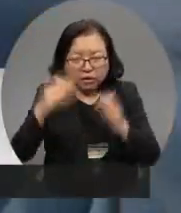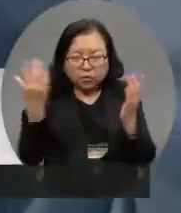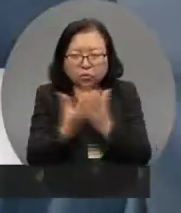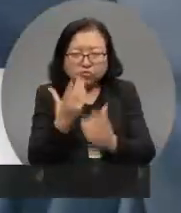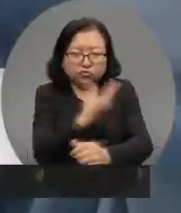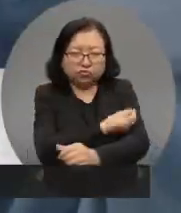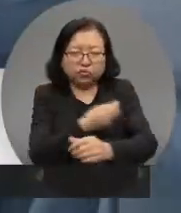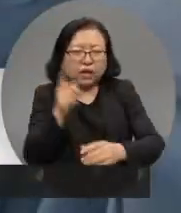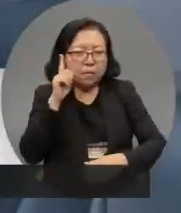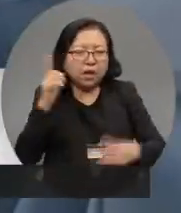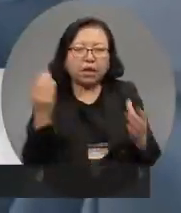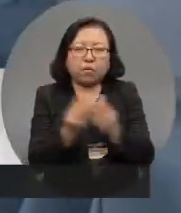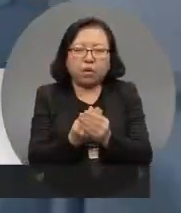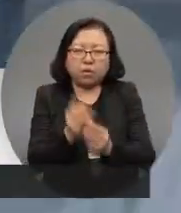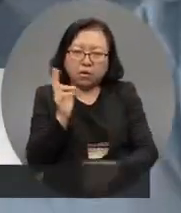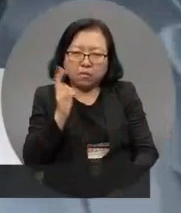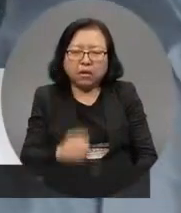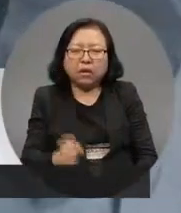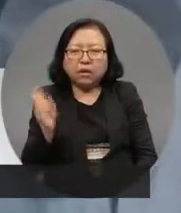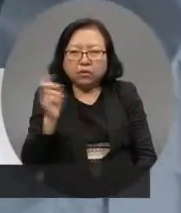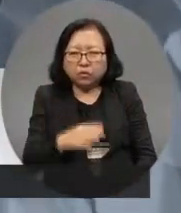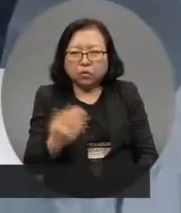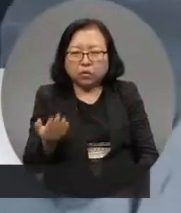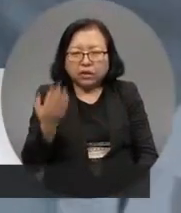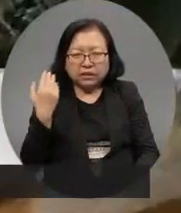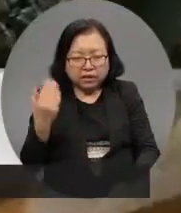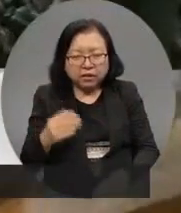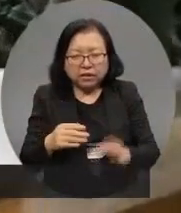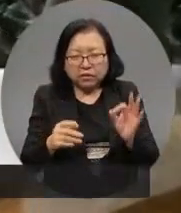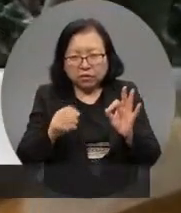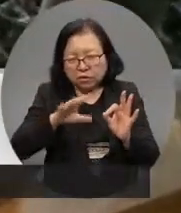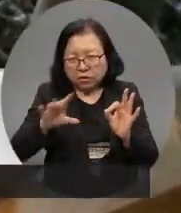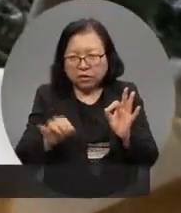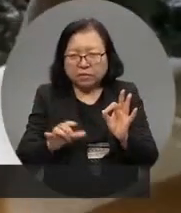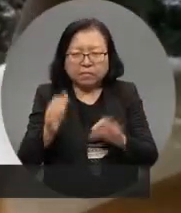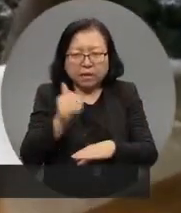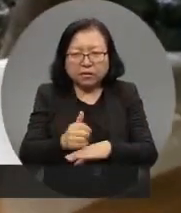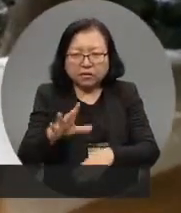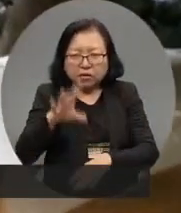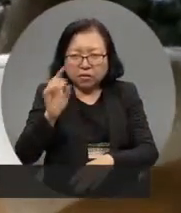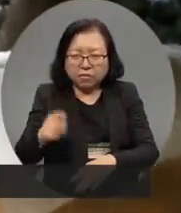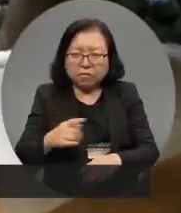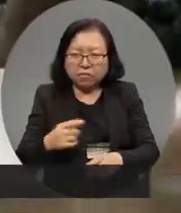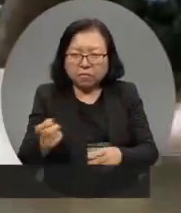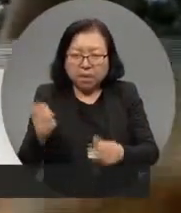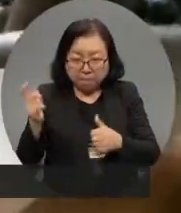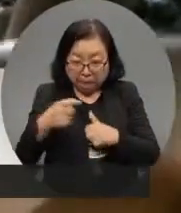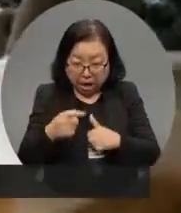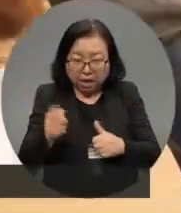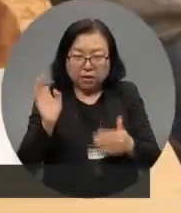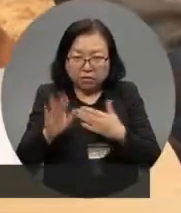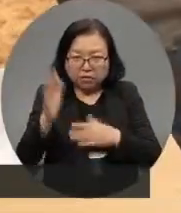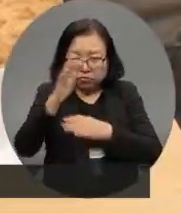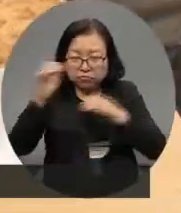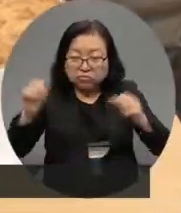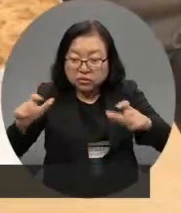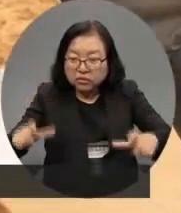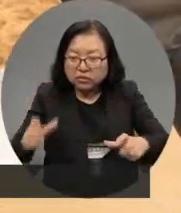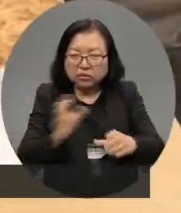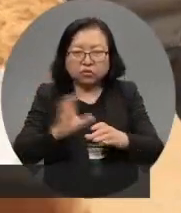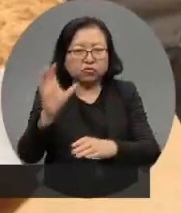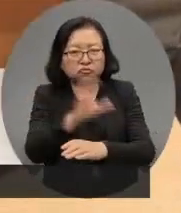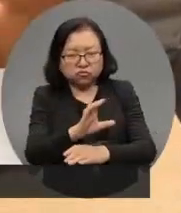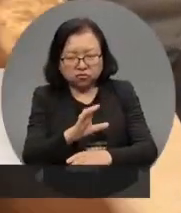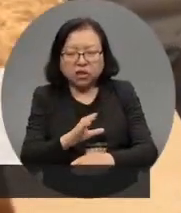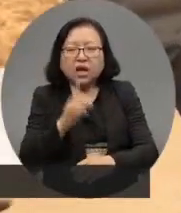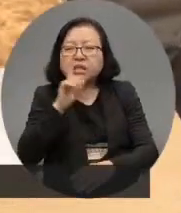전망했습니다. 방역당국은 또 지난달 23일 첫 양성 판정 이후 충북에서는 추가 의심 증상이 나오지 않고